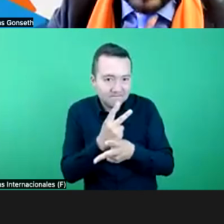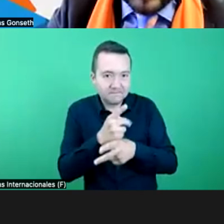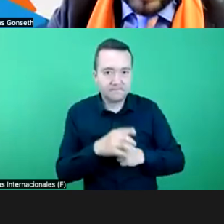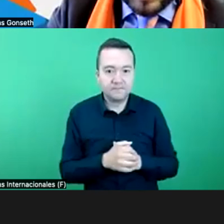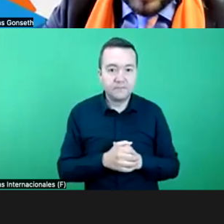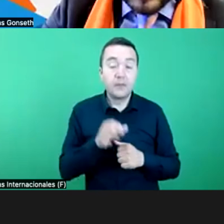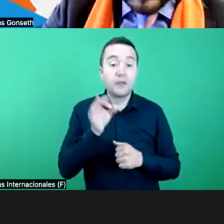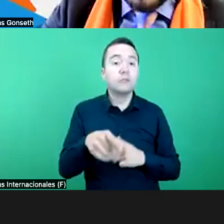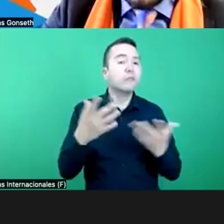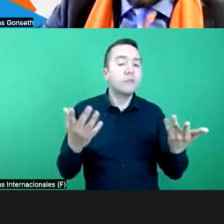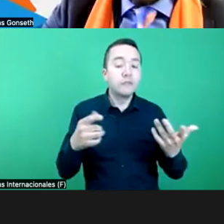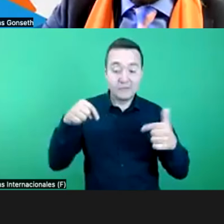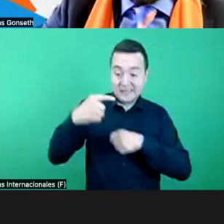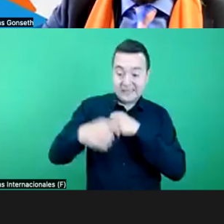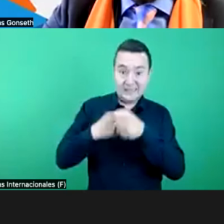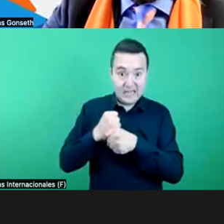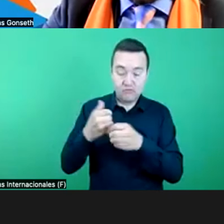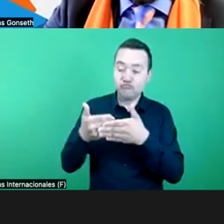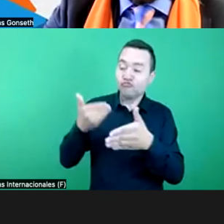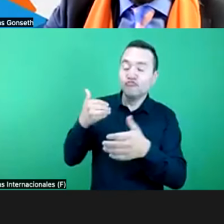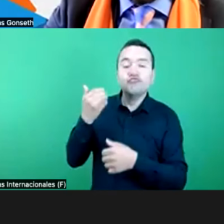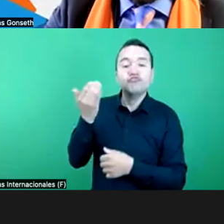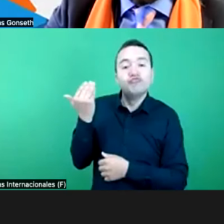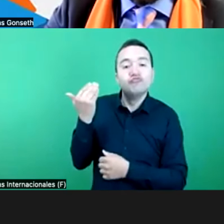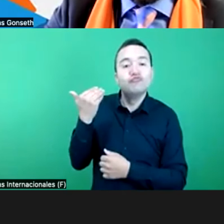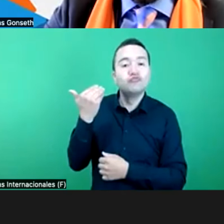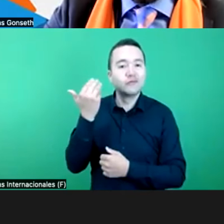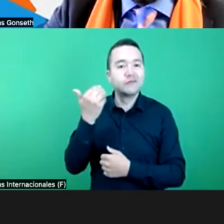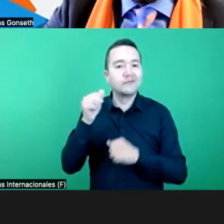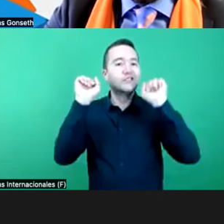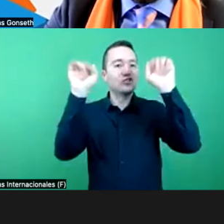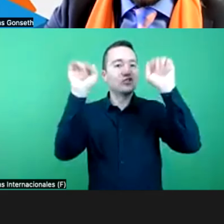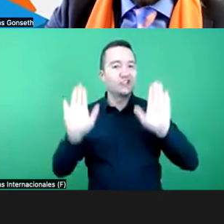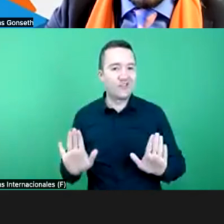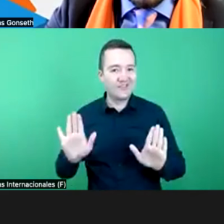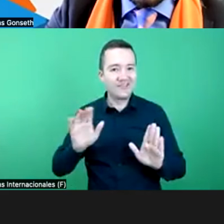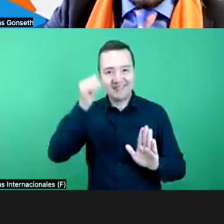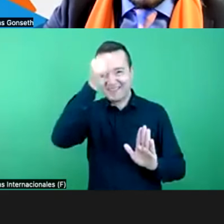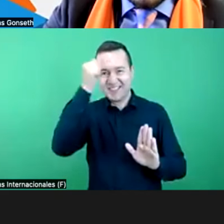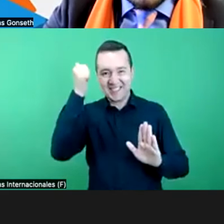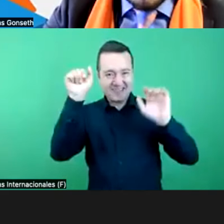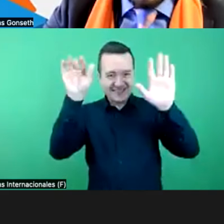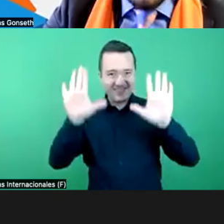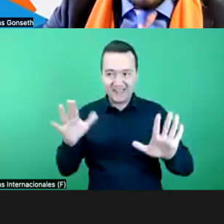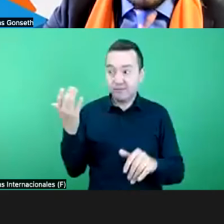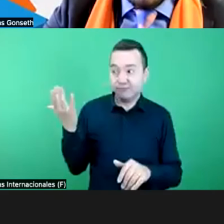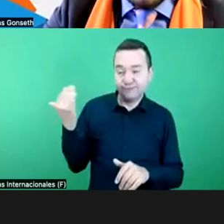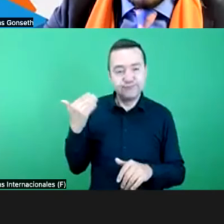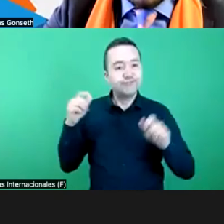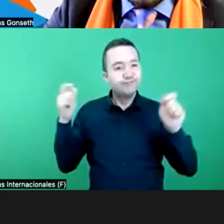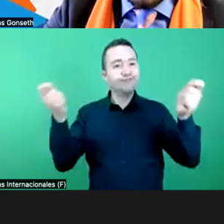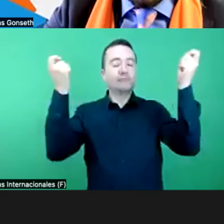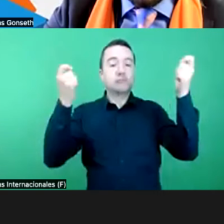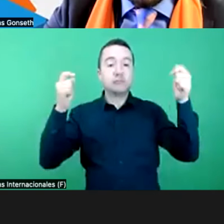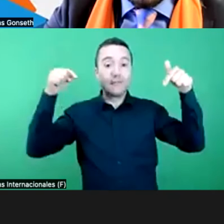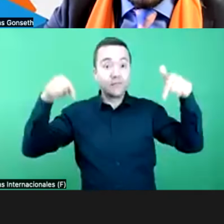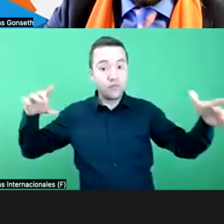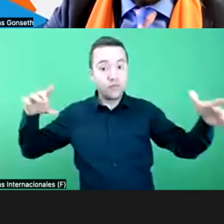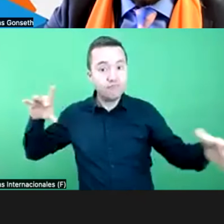ans, ça se passe le 17 septembre, donc dimanche dernier. Nous vous proposons une